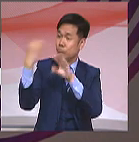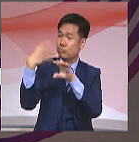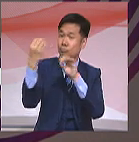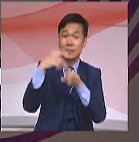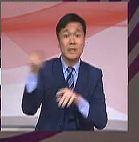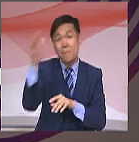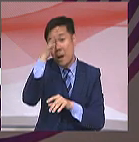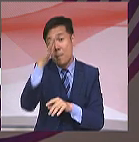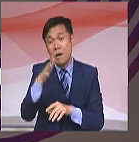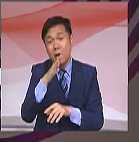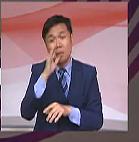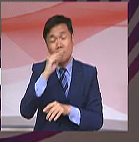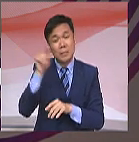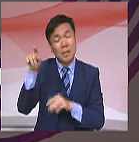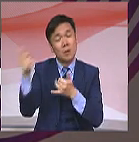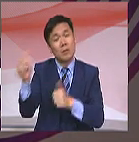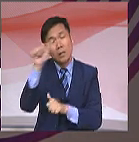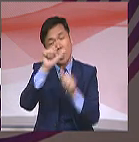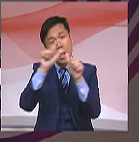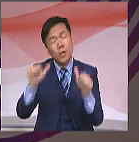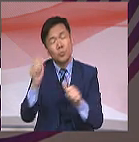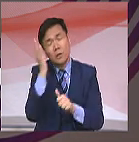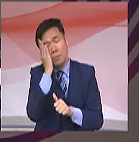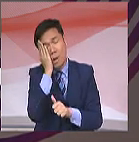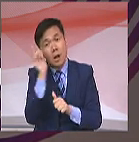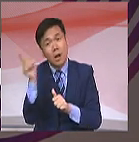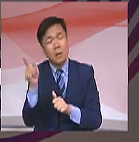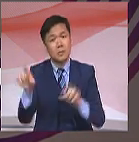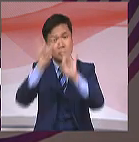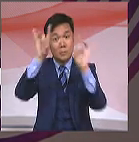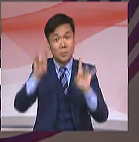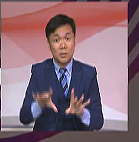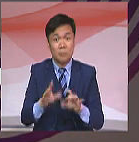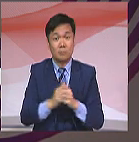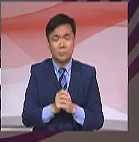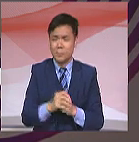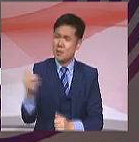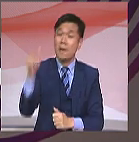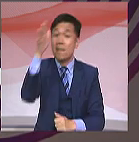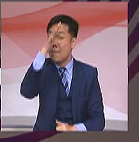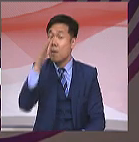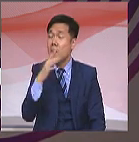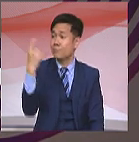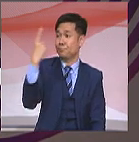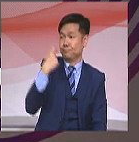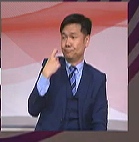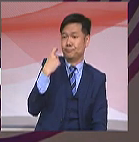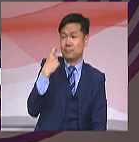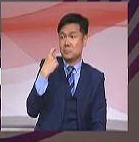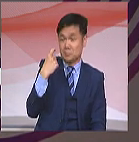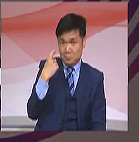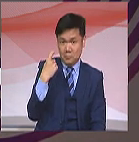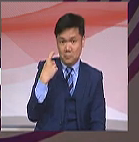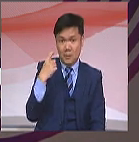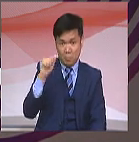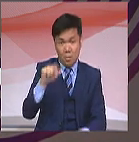yang anak-anaknya kini berada di asrama yang akan menduduki peperiksaan, bertanya sama ada boleh